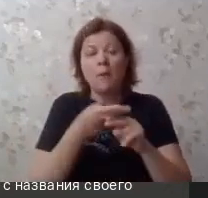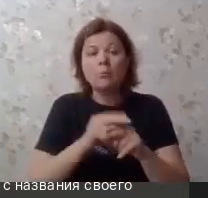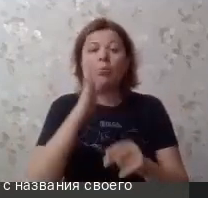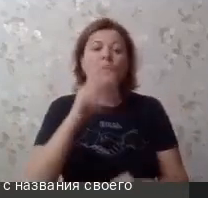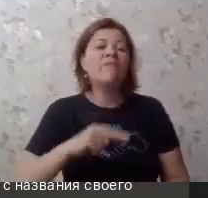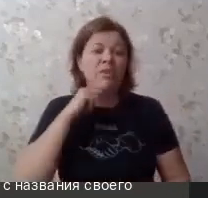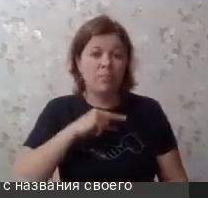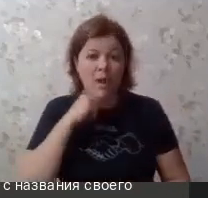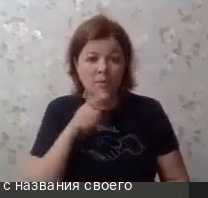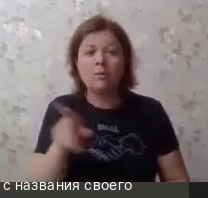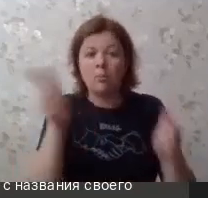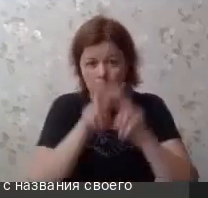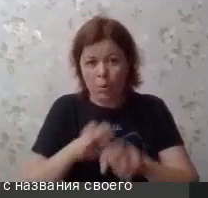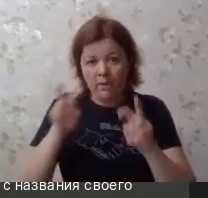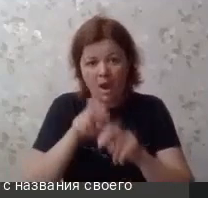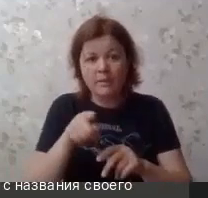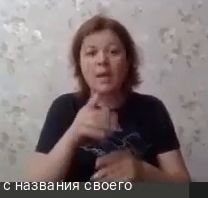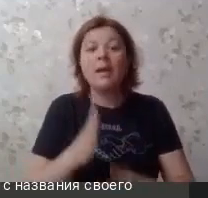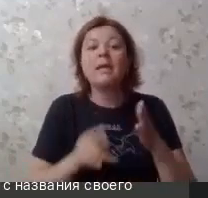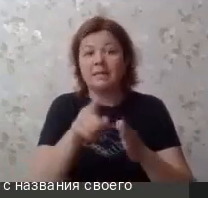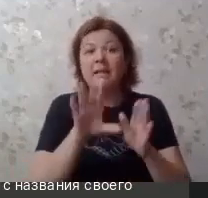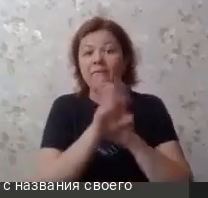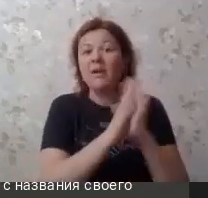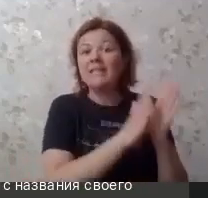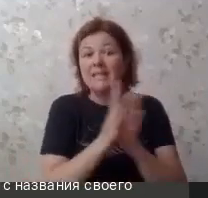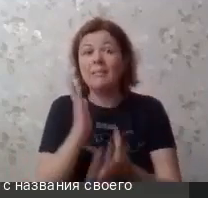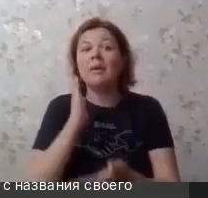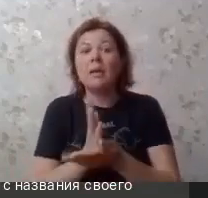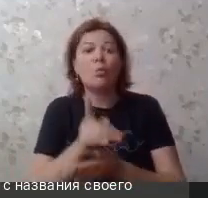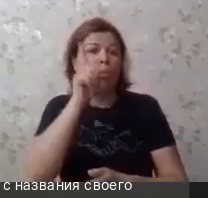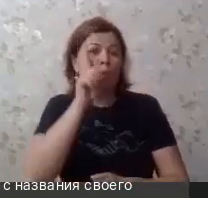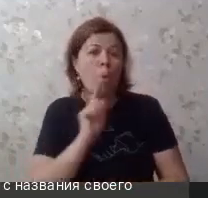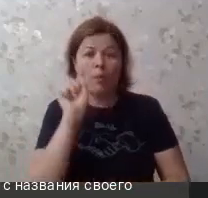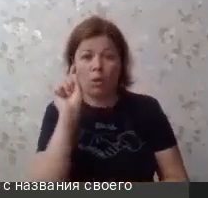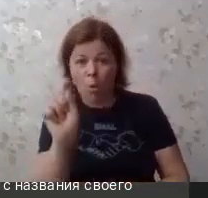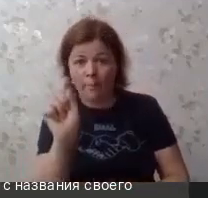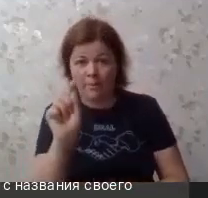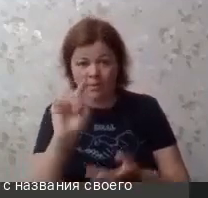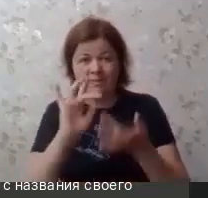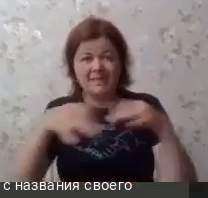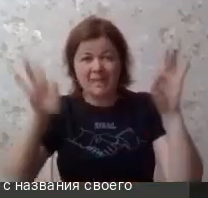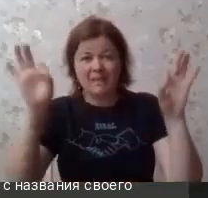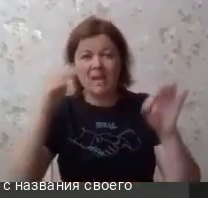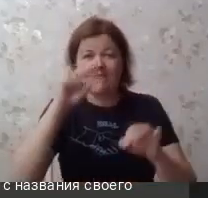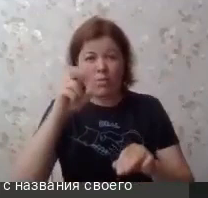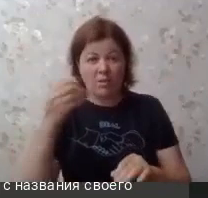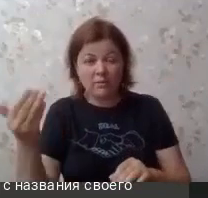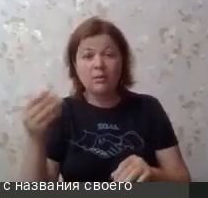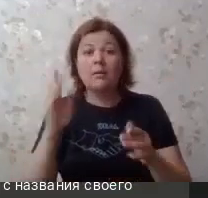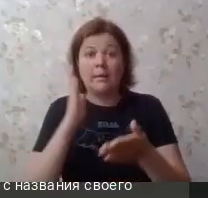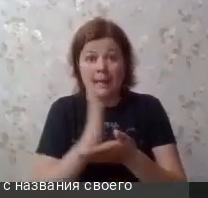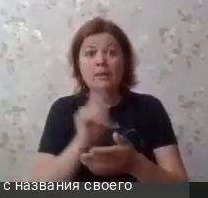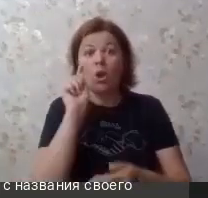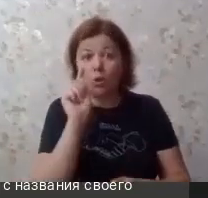А раз уж в системе есть такая удобная кнопка на сайте фонда, то, соответственно, обязательно